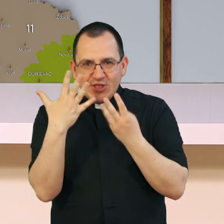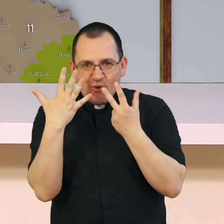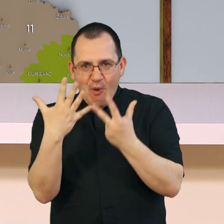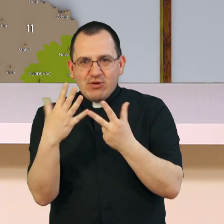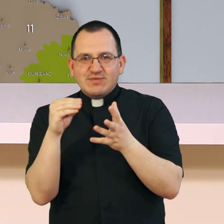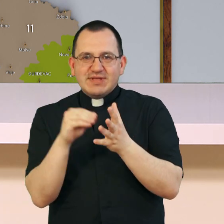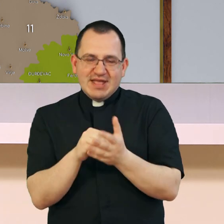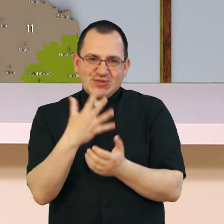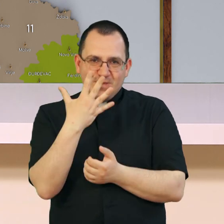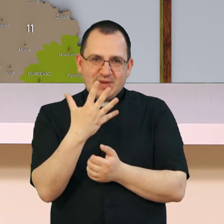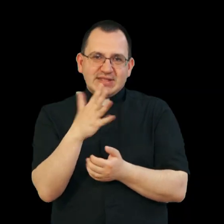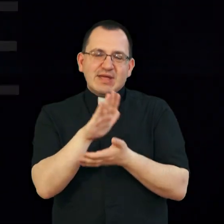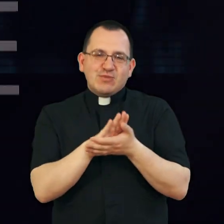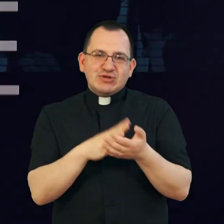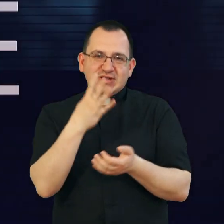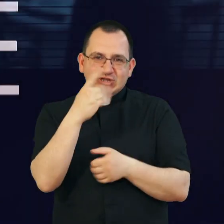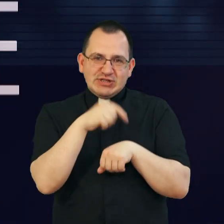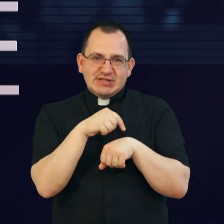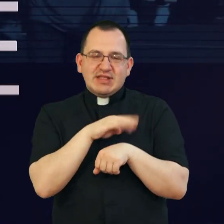svibnja s početkom u 16 sati.